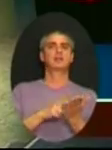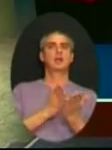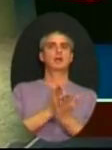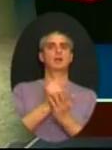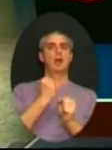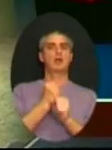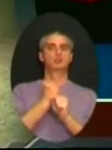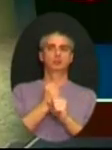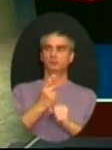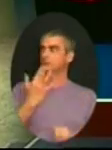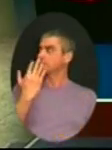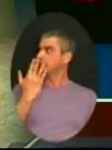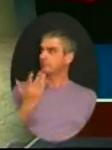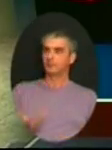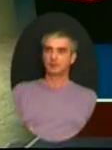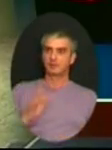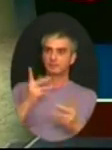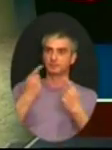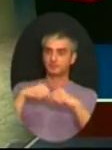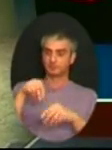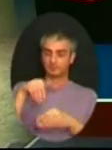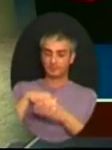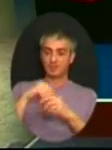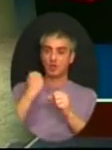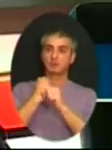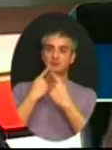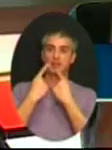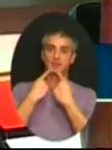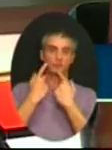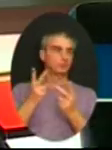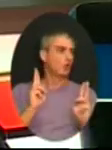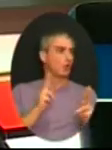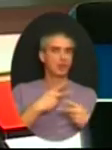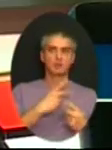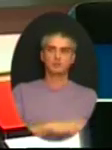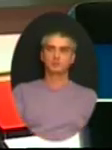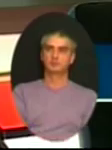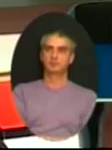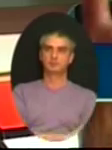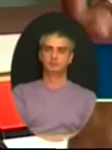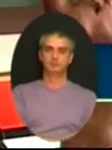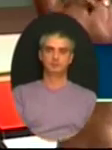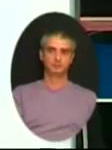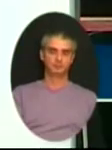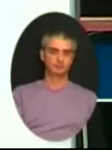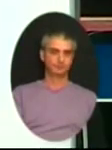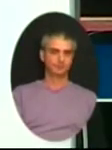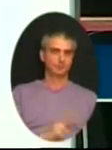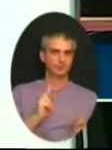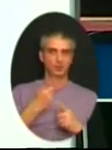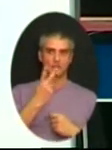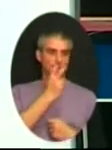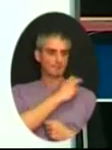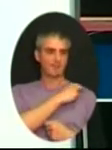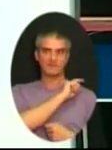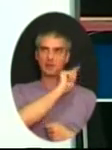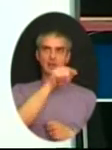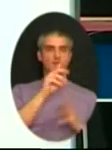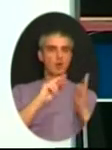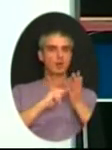צדק גם צריך אבל לראות. אבל ברגע שוועדת הפירוש לכנסת מקיימת דיון. לא יכול להיות שיאשים... צולב! שמפכ"ל בתוכנית